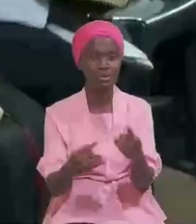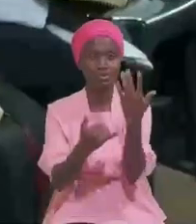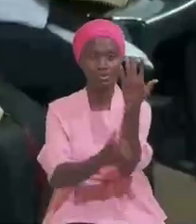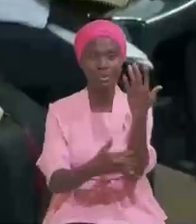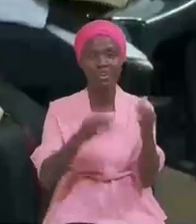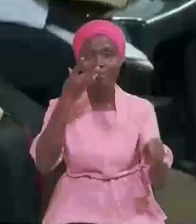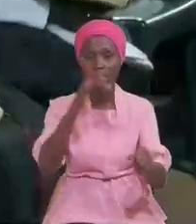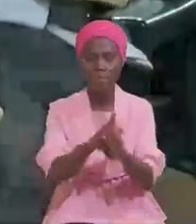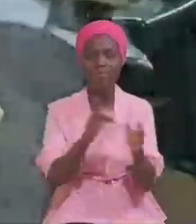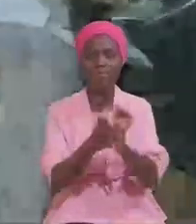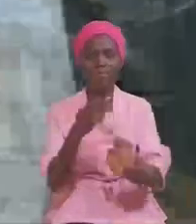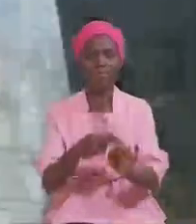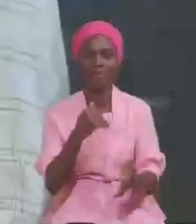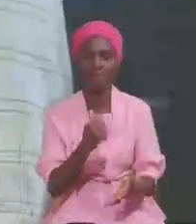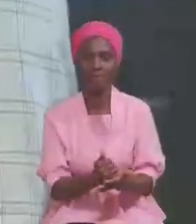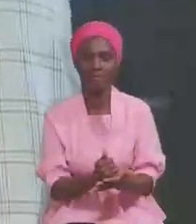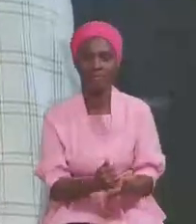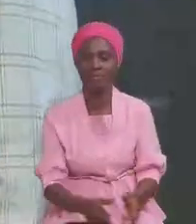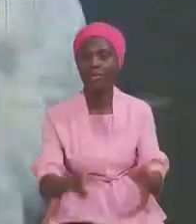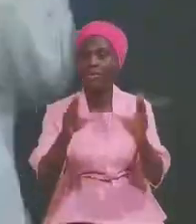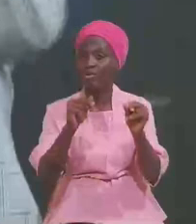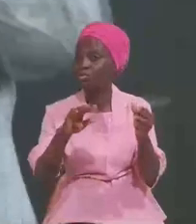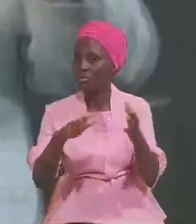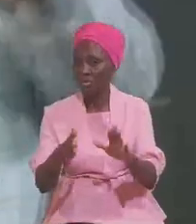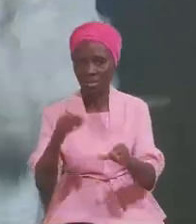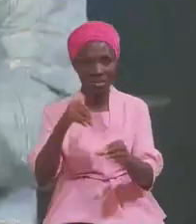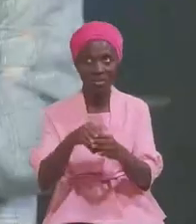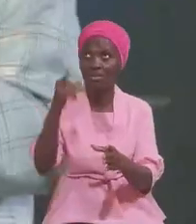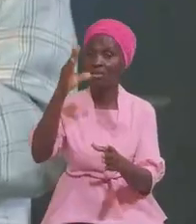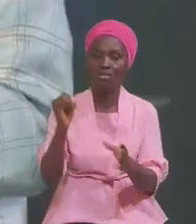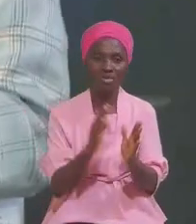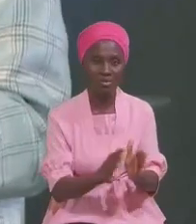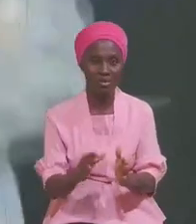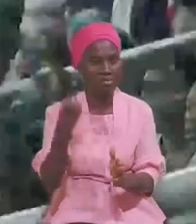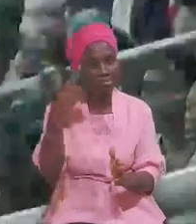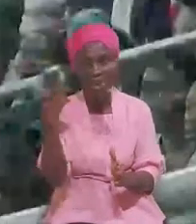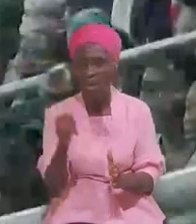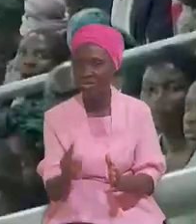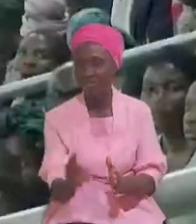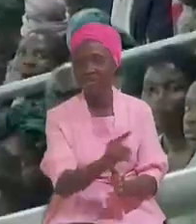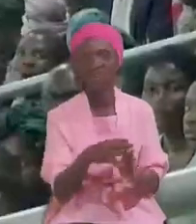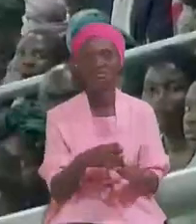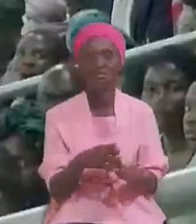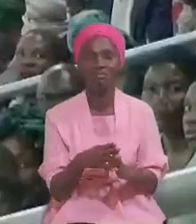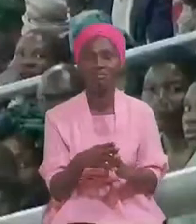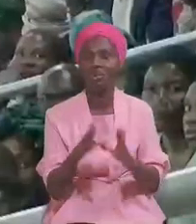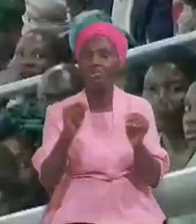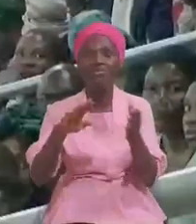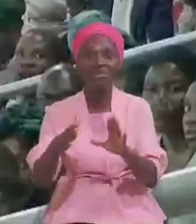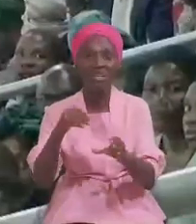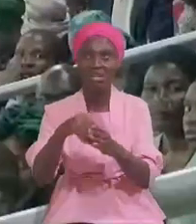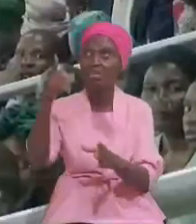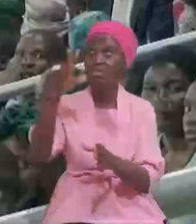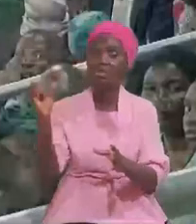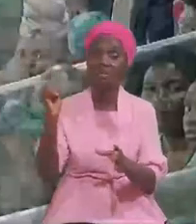Il n'y a pas de mort dans le programme de Dieu pour aucun d'eux. Il n'y a pas de mort dans le plan